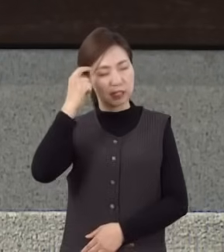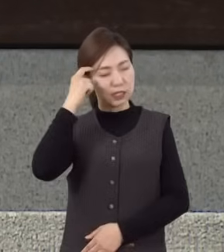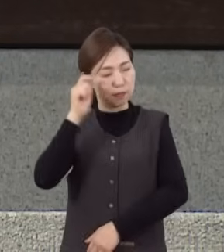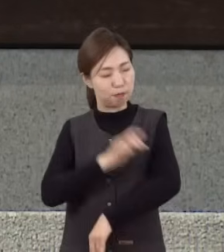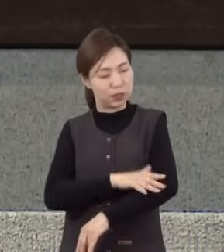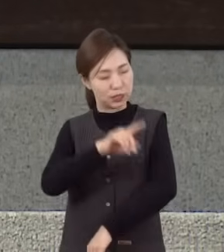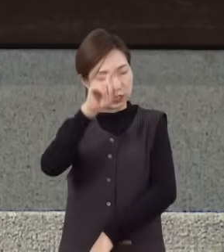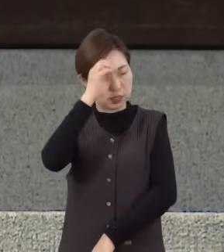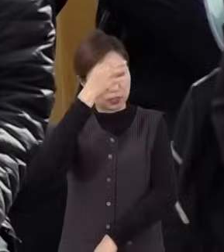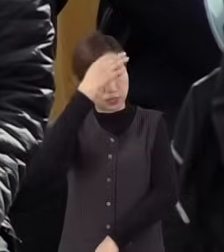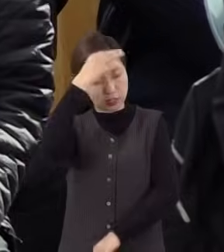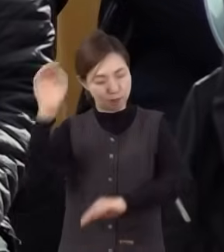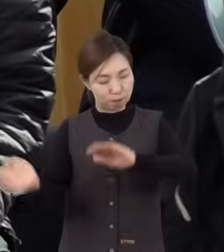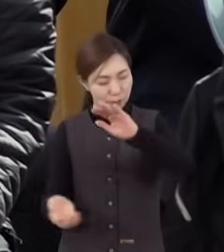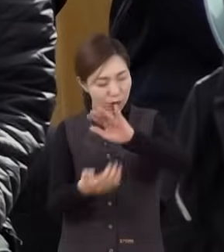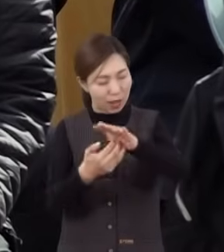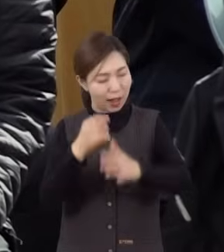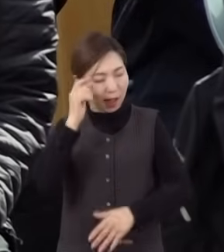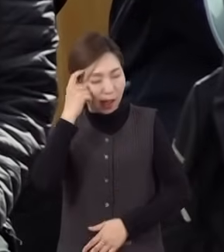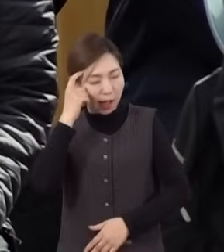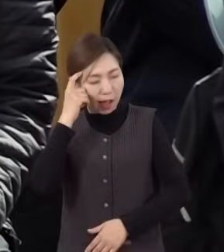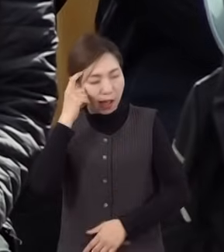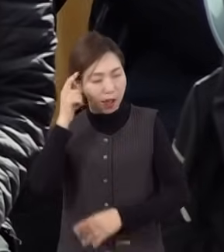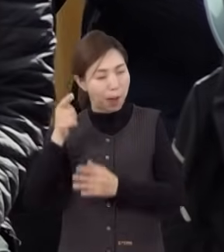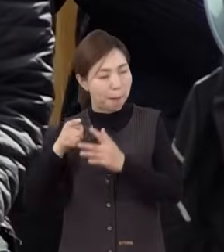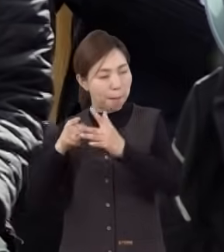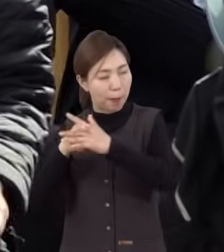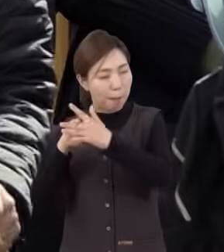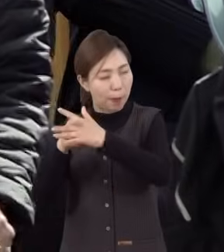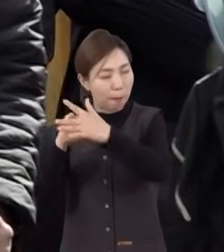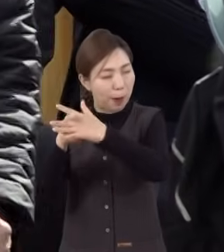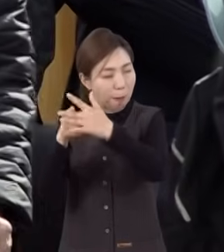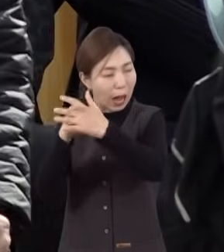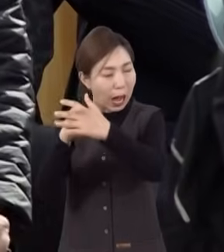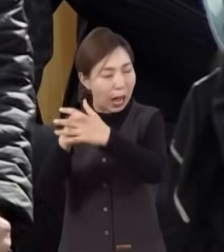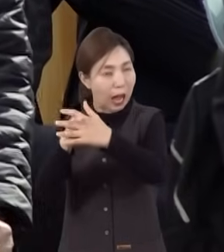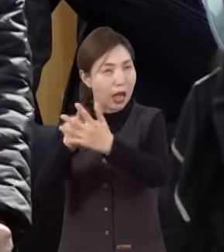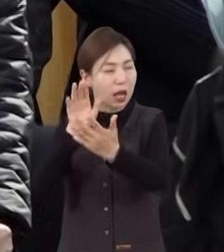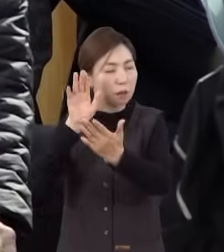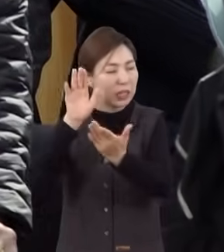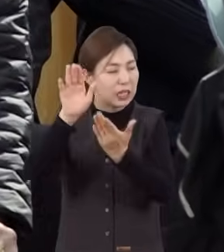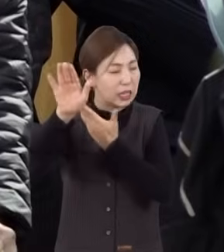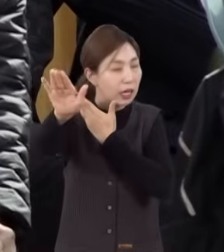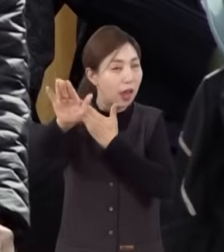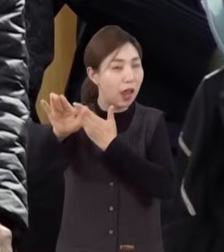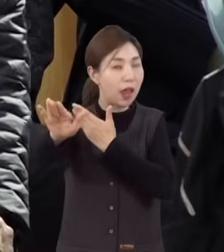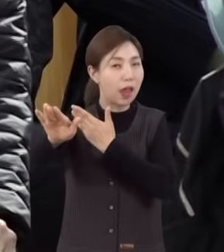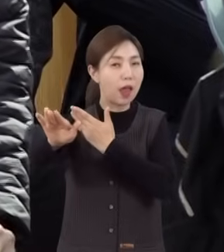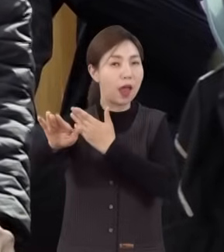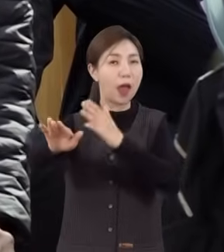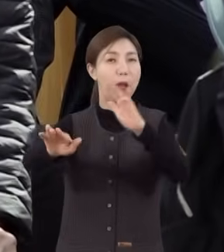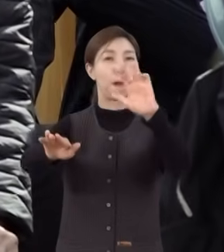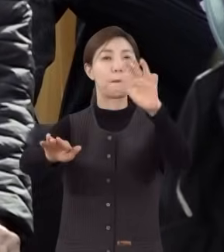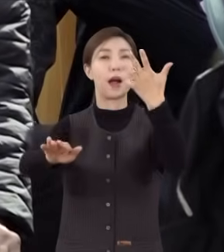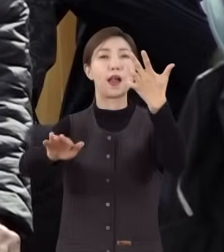생을 꿰뚫어봐서 8만 대겁을 꿰뚫어봤대요. 몇만